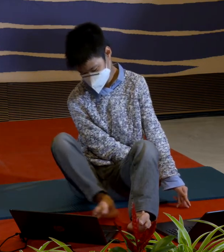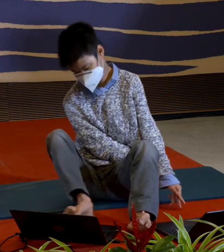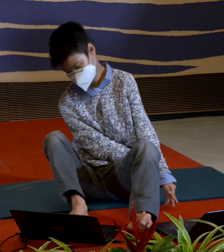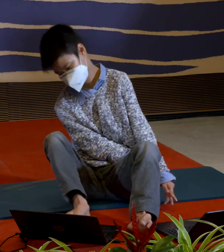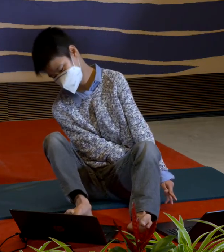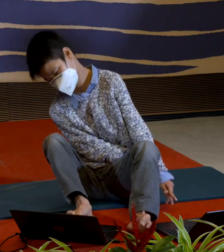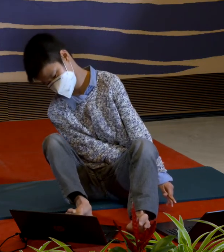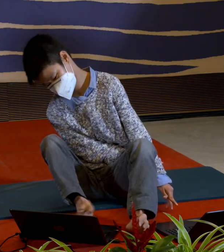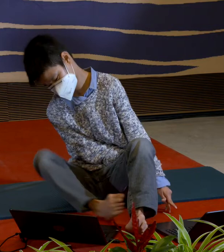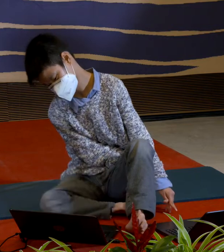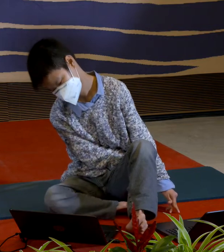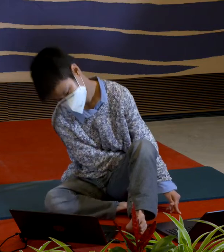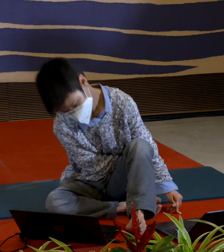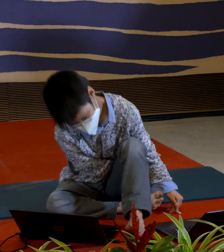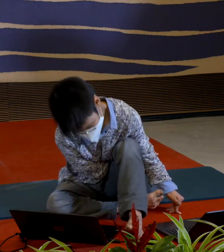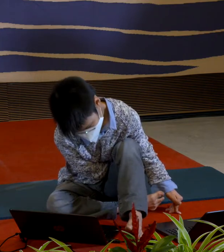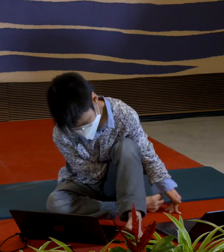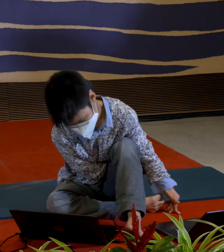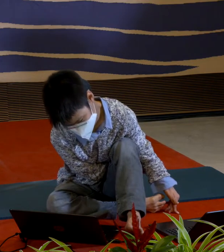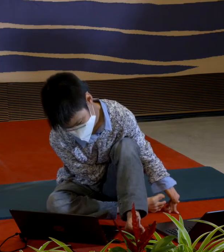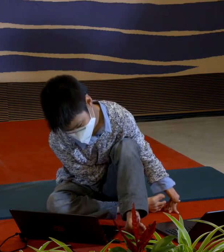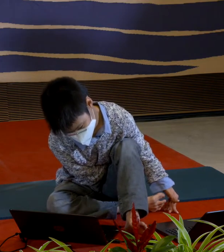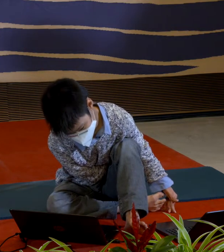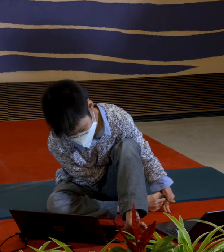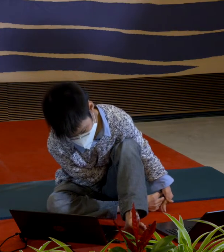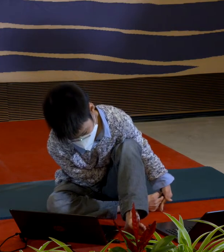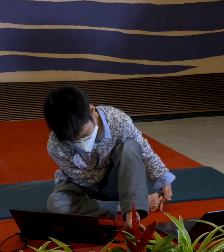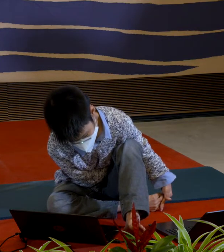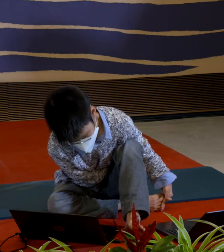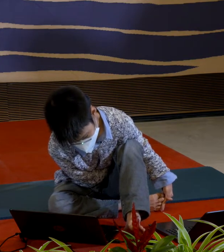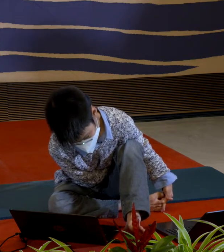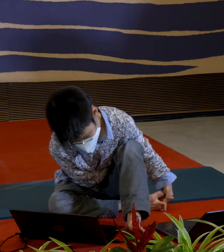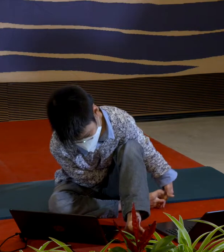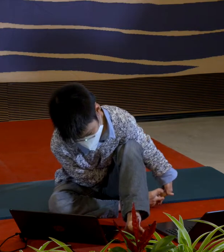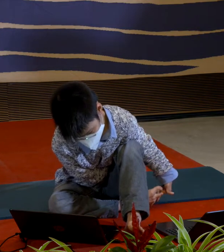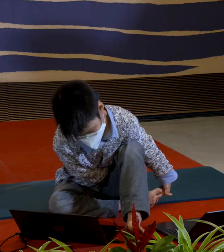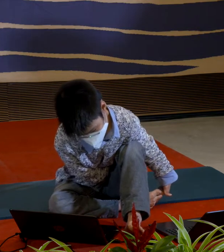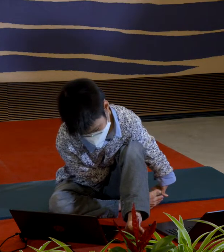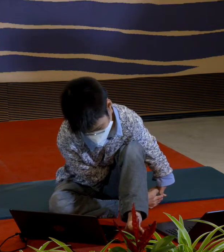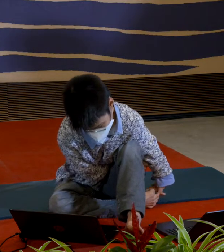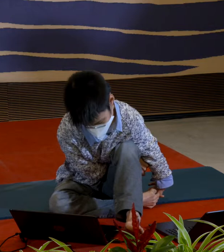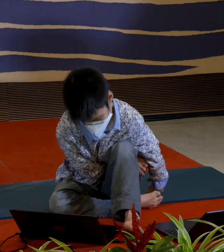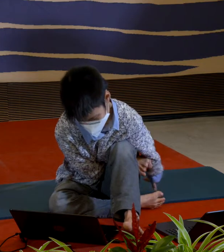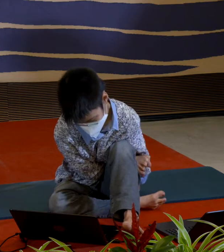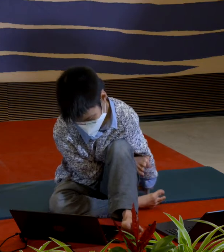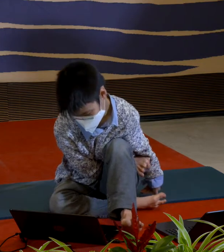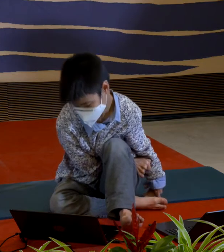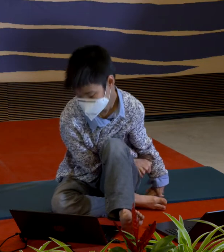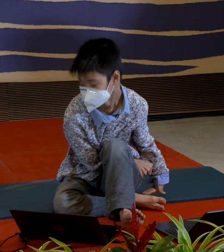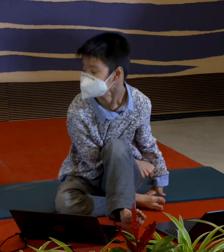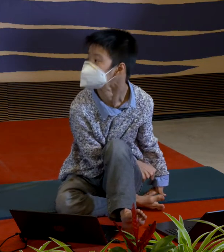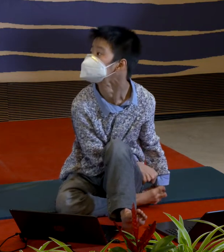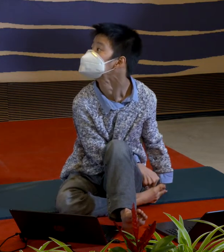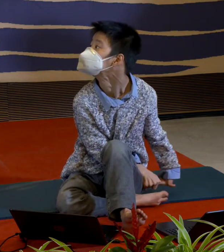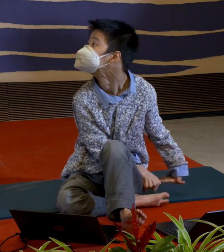mon expérience à une souffrance tragique et fantasmée. En moi, subsiste encore la crainte de l'illégitimité, et